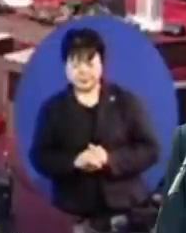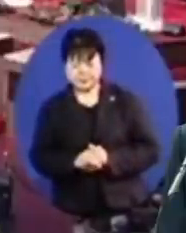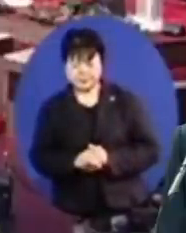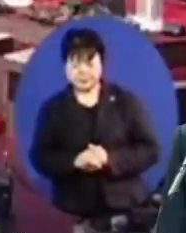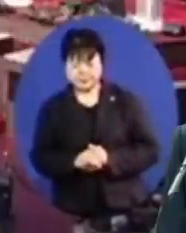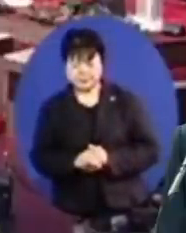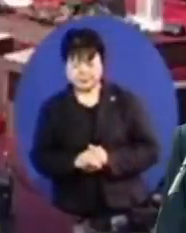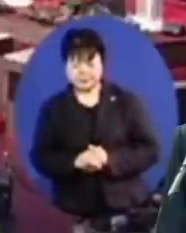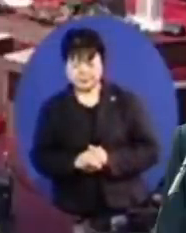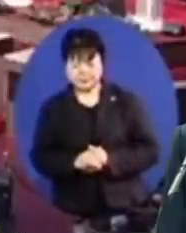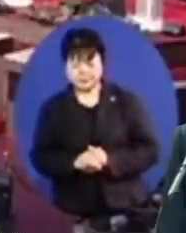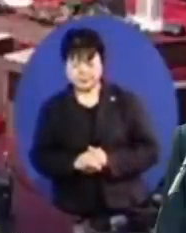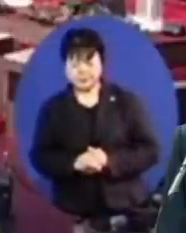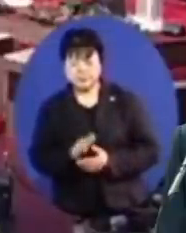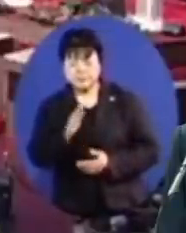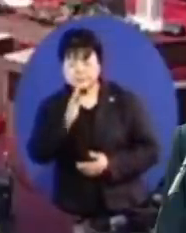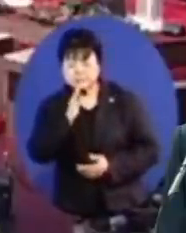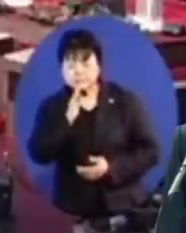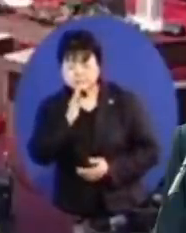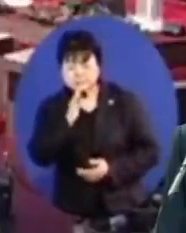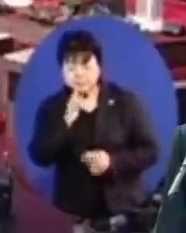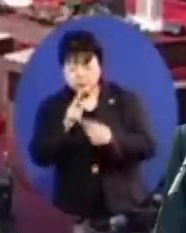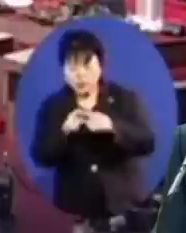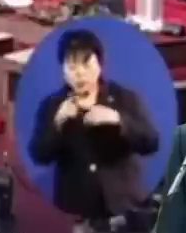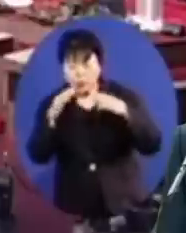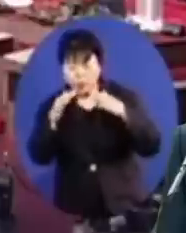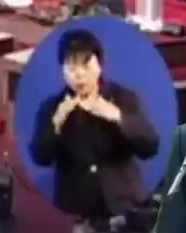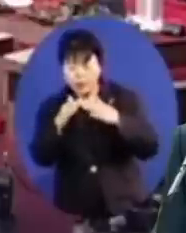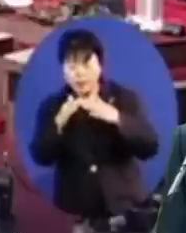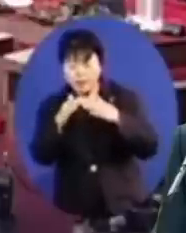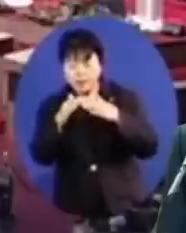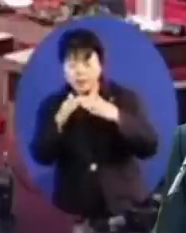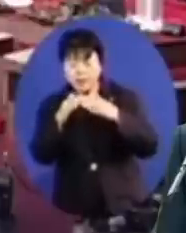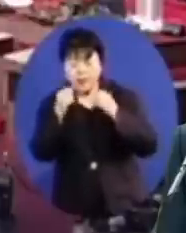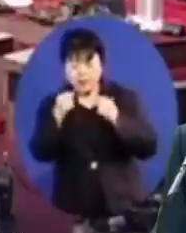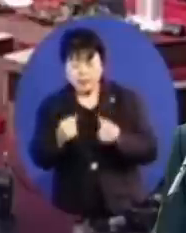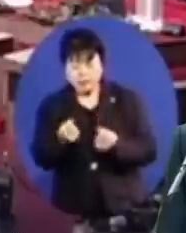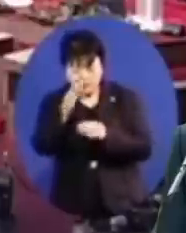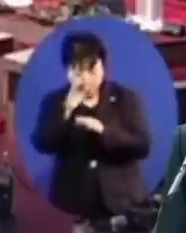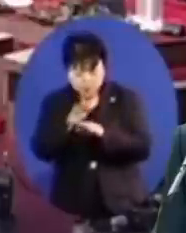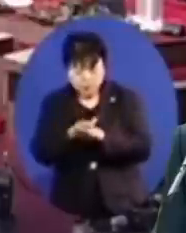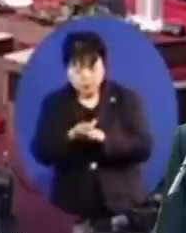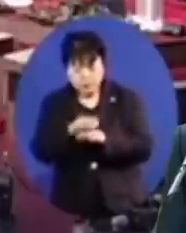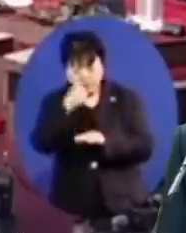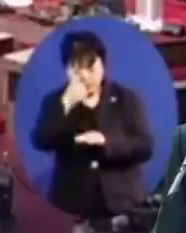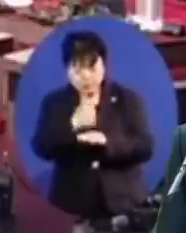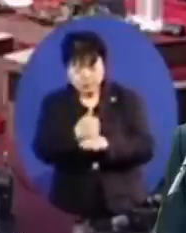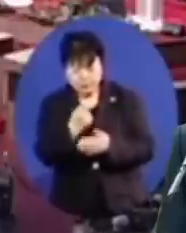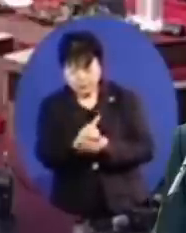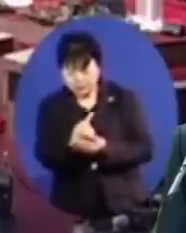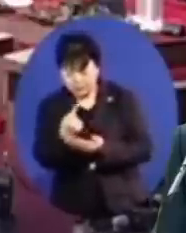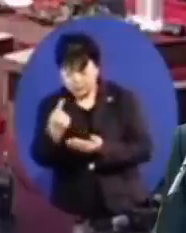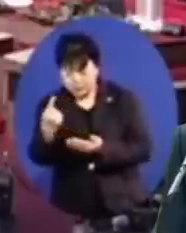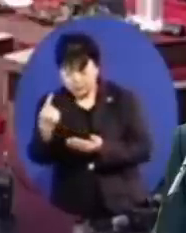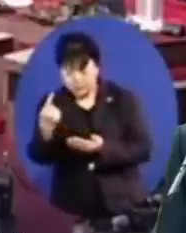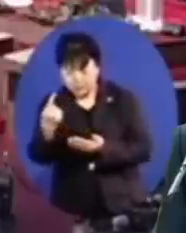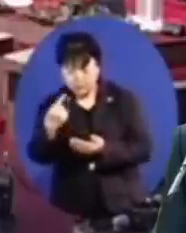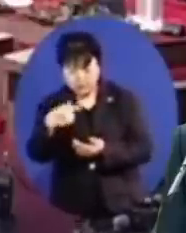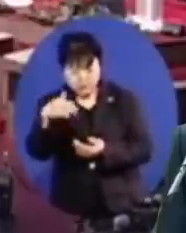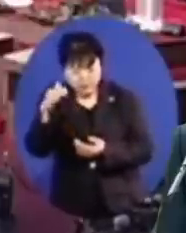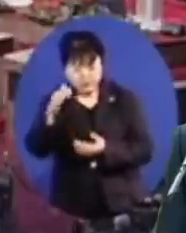이 한 해가 지나고 나면 이 교회와 계시의 중에 많은 분들이 이 교회를 떠나 갔을